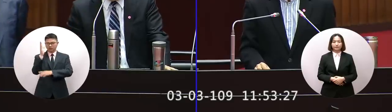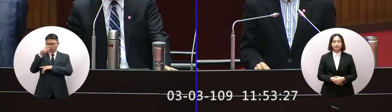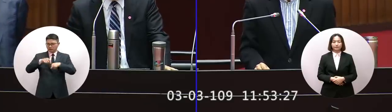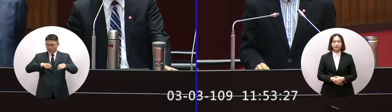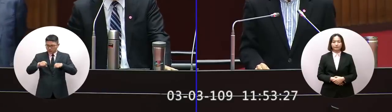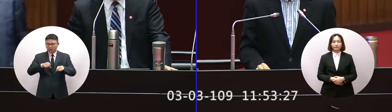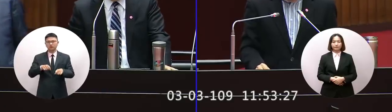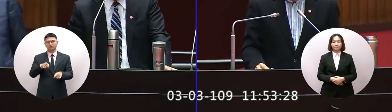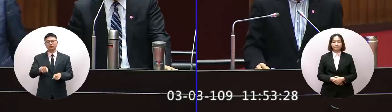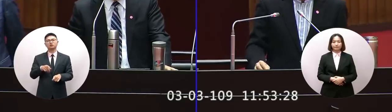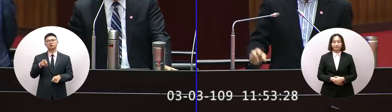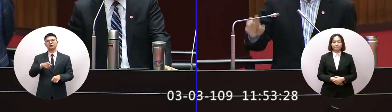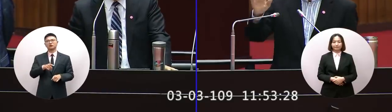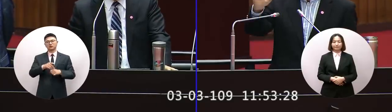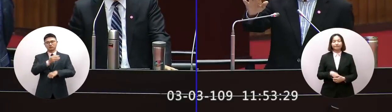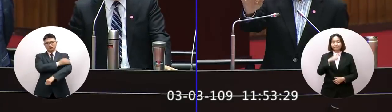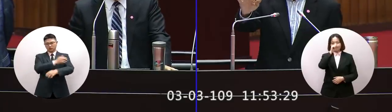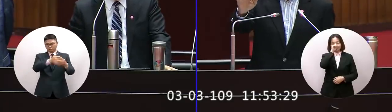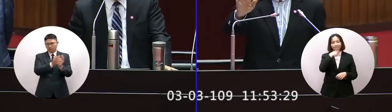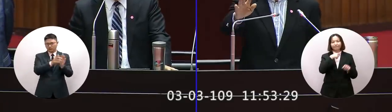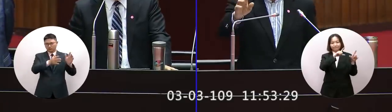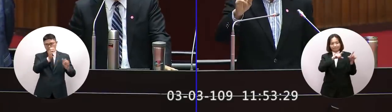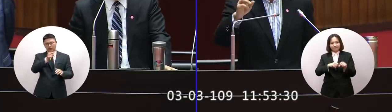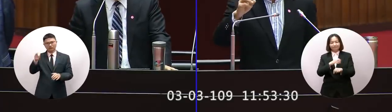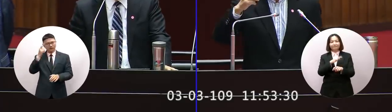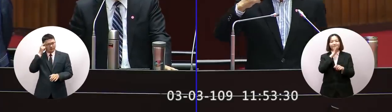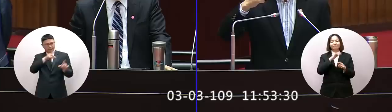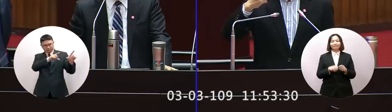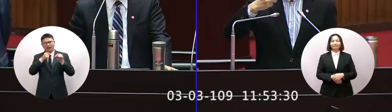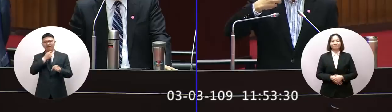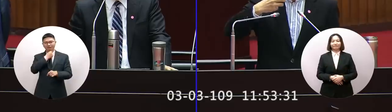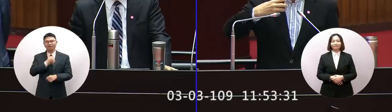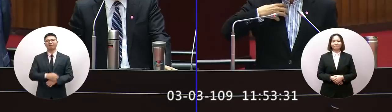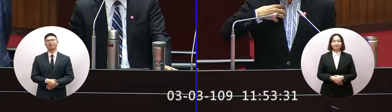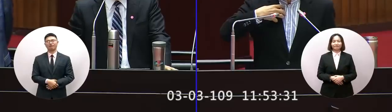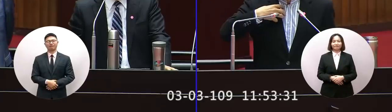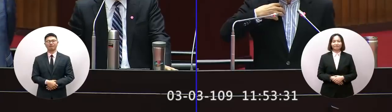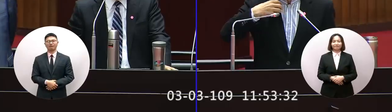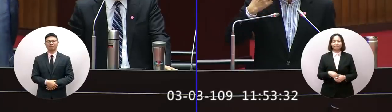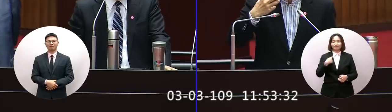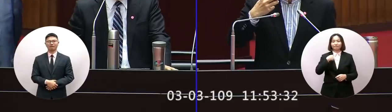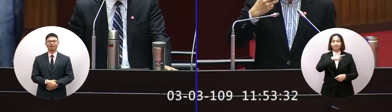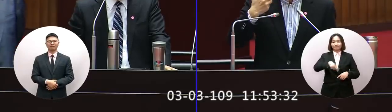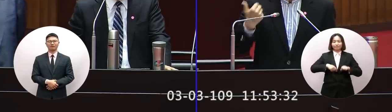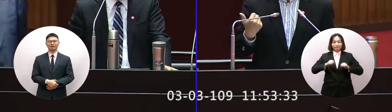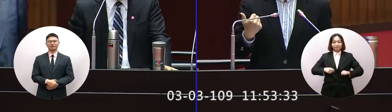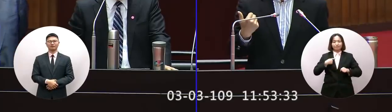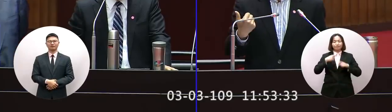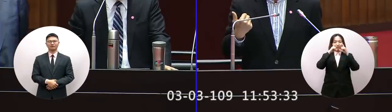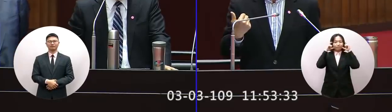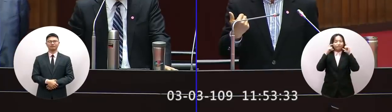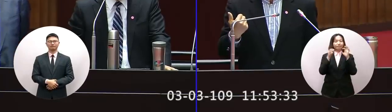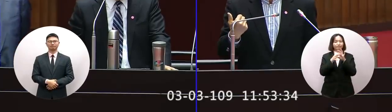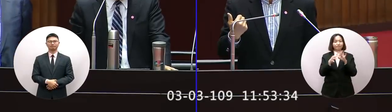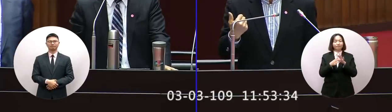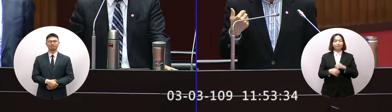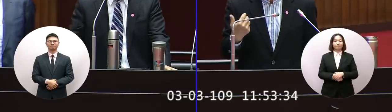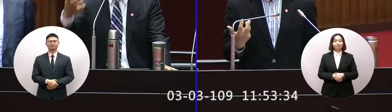順時鐘比較好好順時鐘所以我健康我戴口罩也沒關係